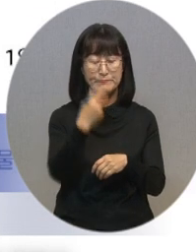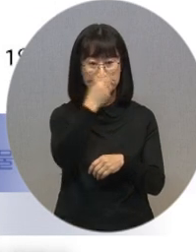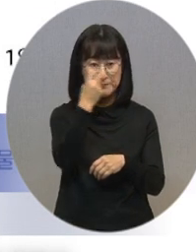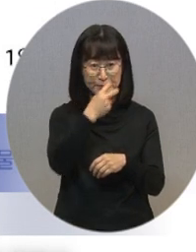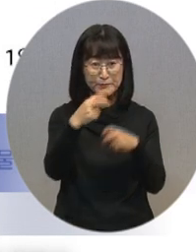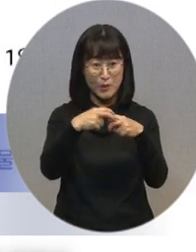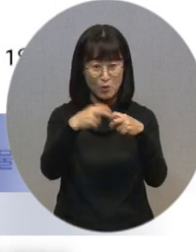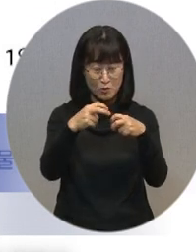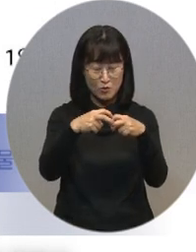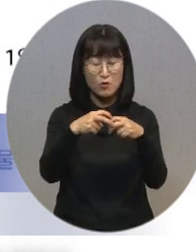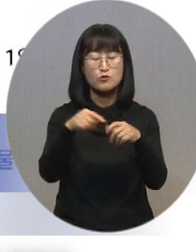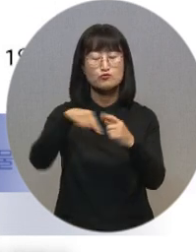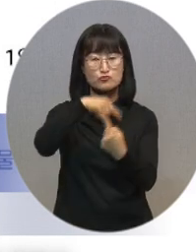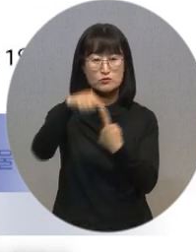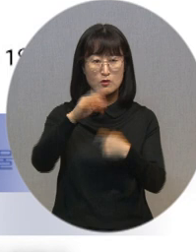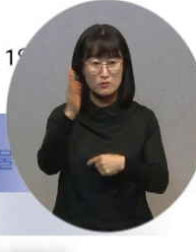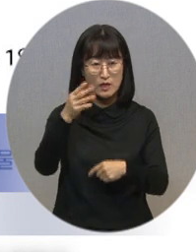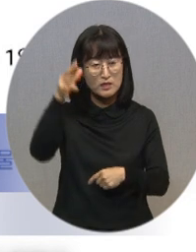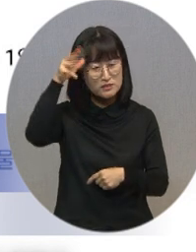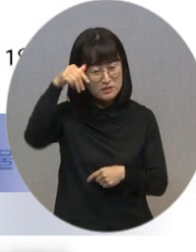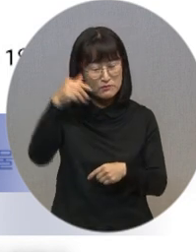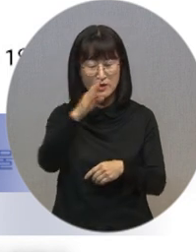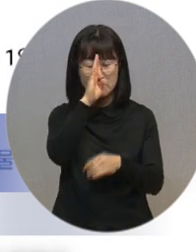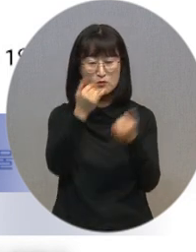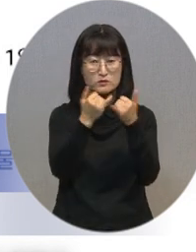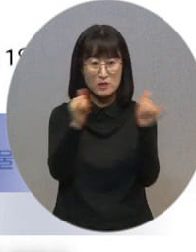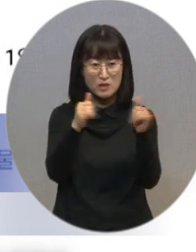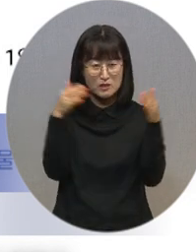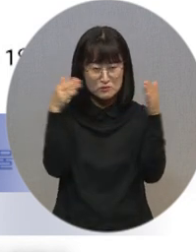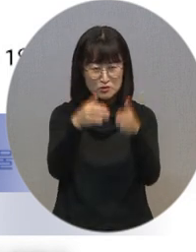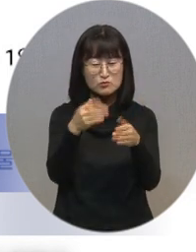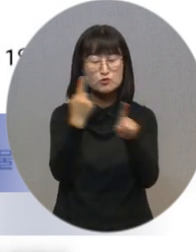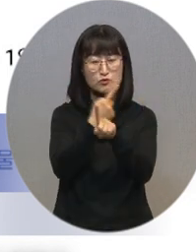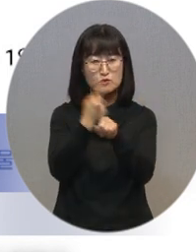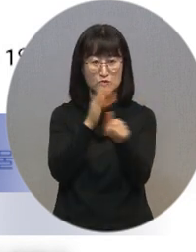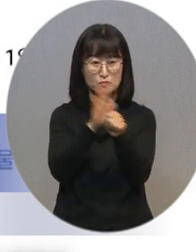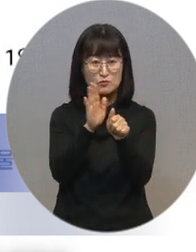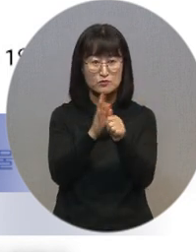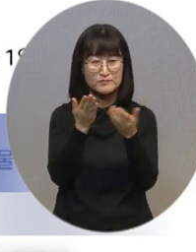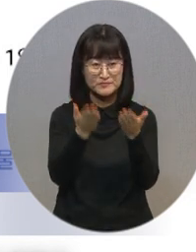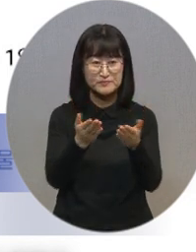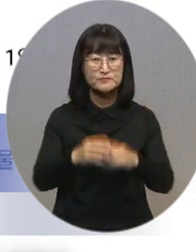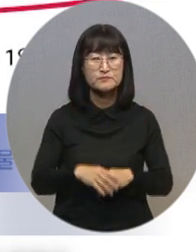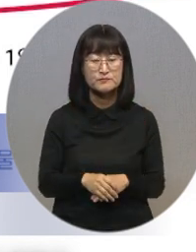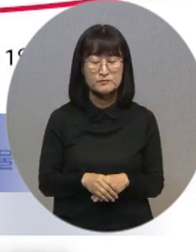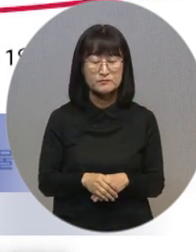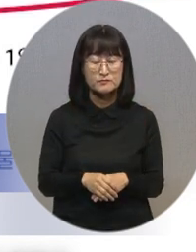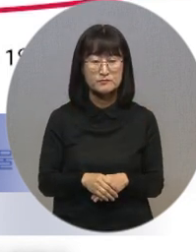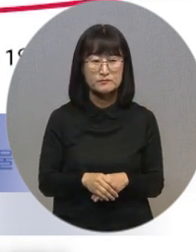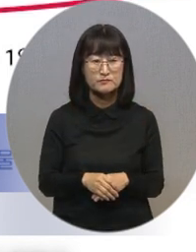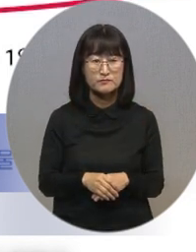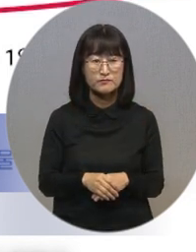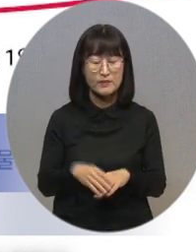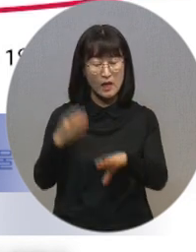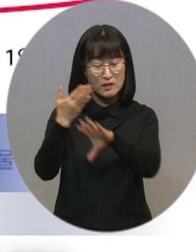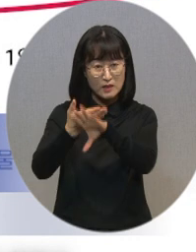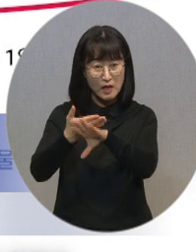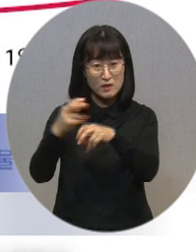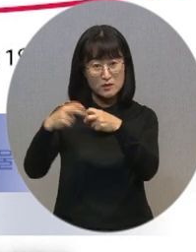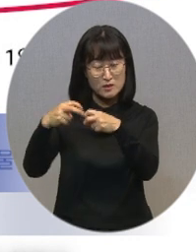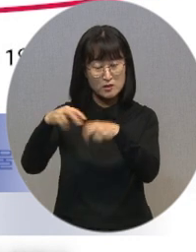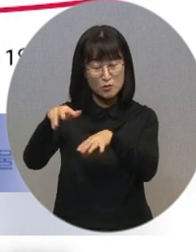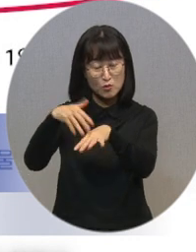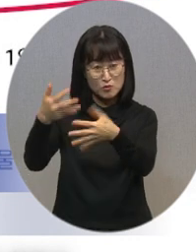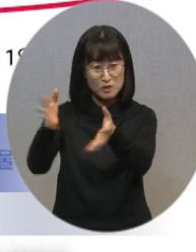행동 심리 증상이 심한 치매 환자를 집중적으로 치료하게 된다고 말했습니다 이번은 타 의료 기간이나 치매